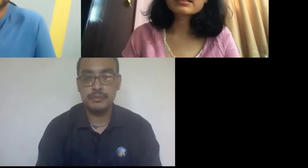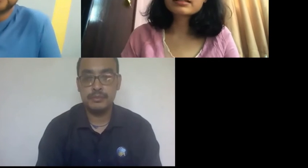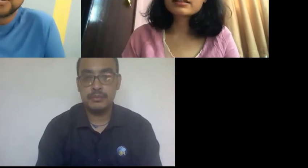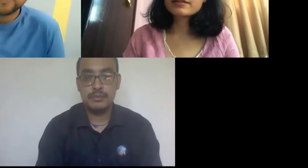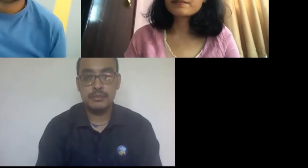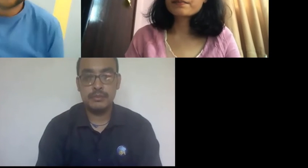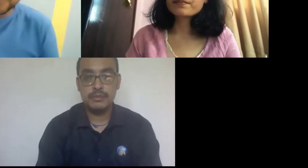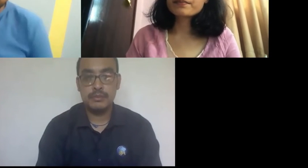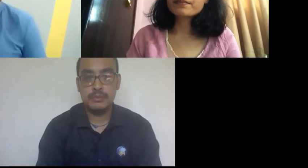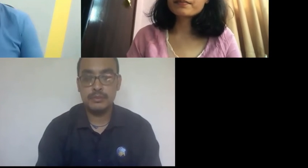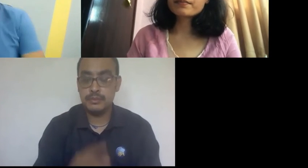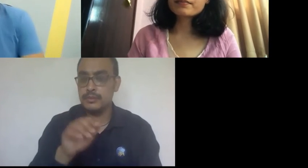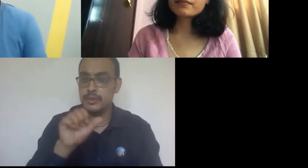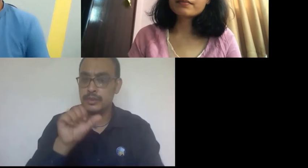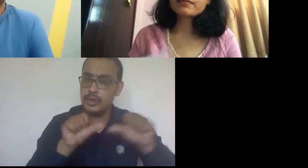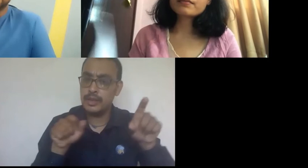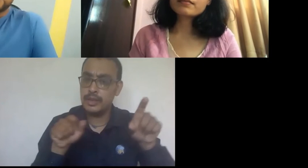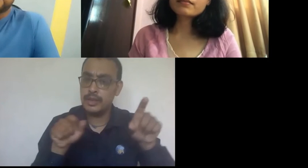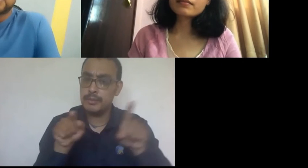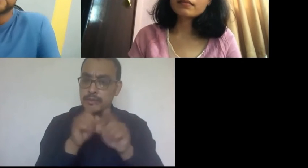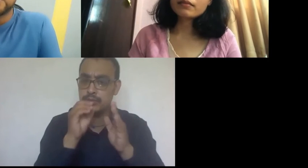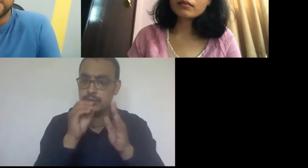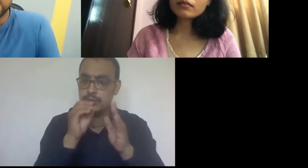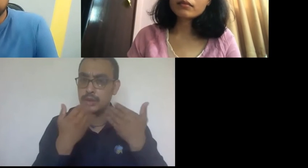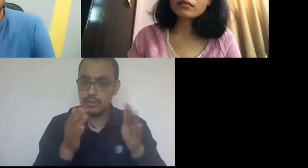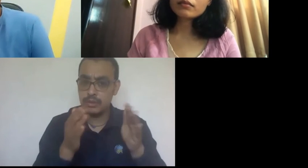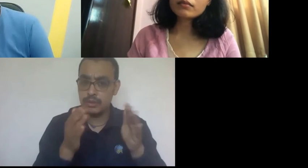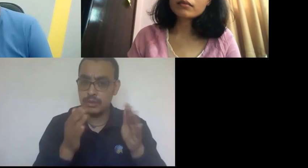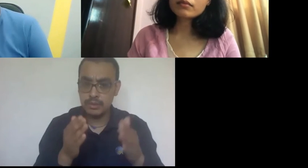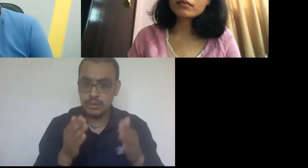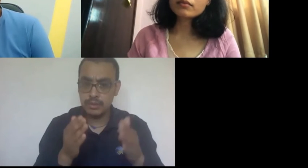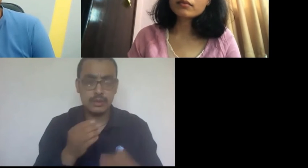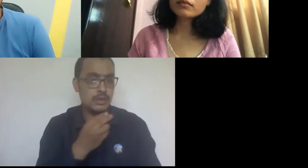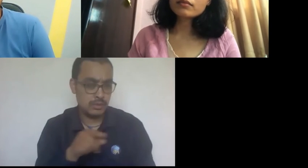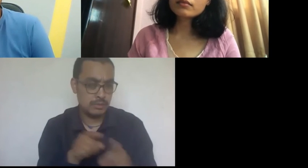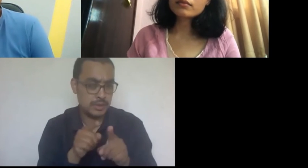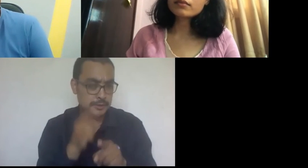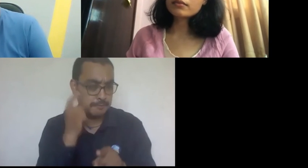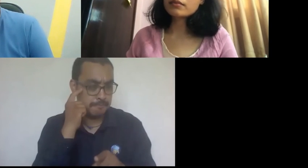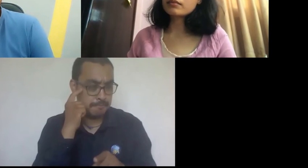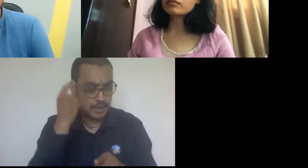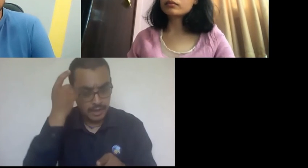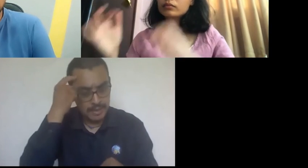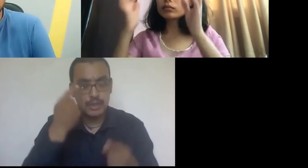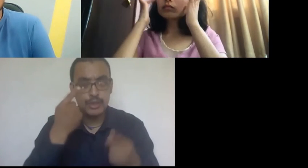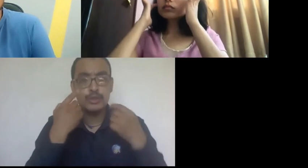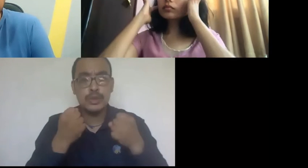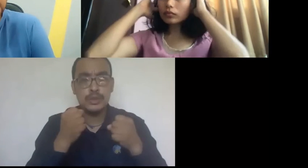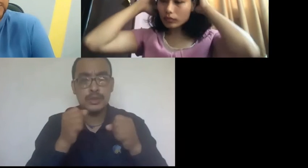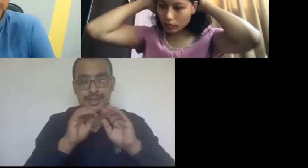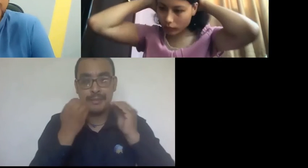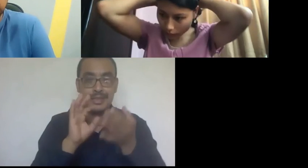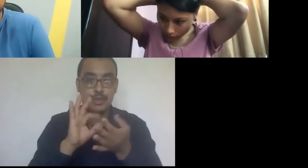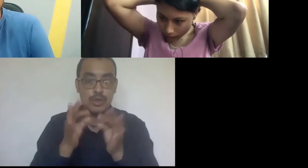अवश्य पनि यो जति पनि भन्नु भएको छ त्यो चिज हाम्रो दर्शकहरूले पनि यसलाई इम्प्लिमेन्ट गर्नुभयो भने चाहिँ मानसिक स्वास्थ्यमा यो सोसियल मिडिया र